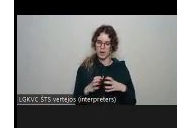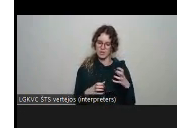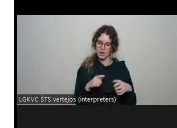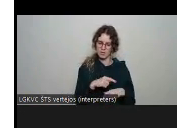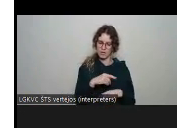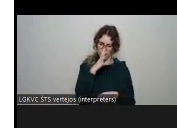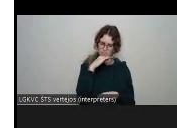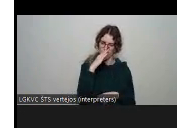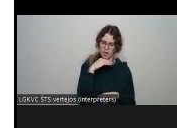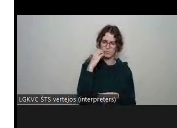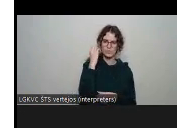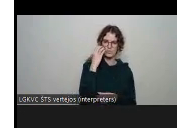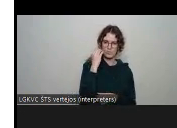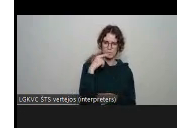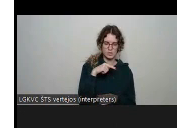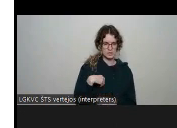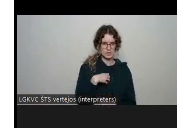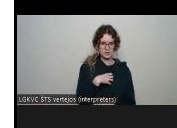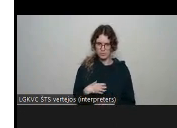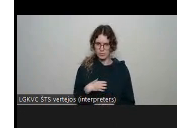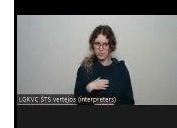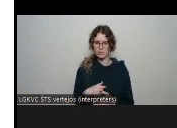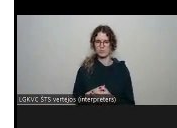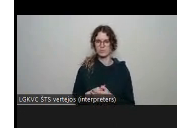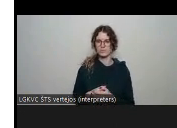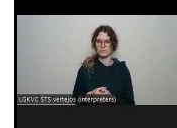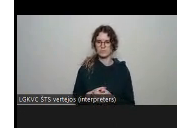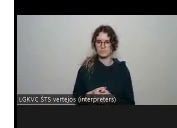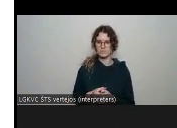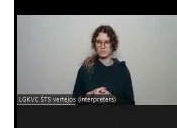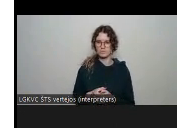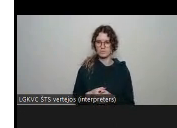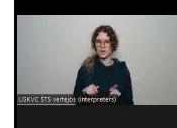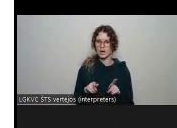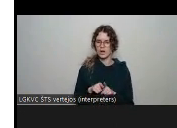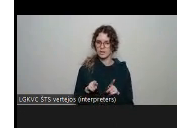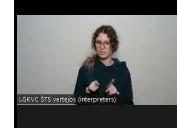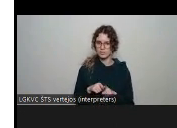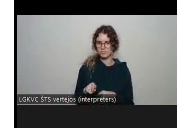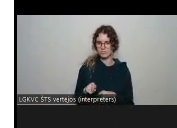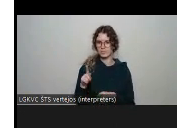yra aktuali ir kas yra taip svarbu. Ir užtikrinant, kad ta darna